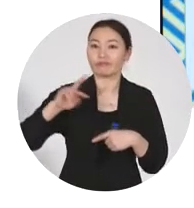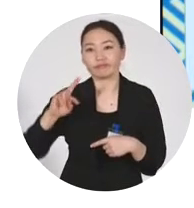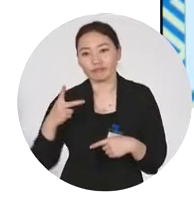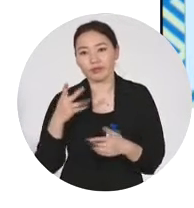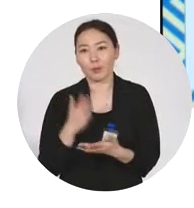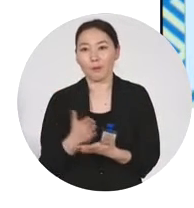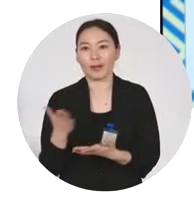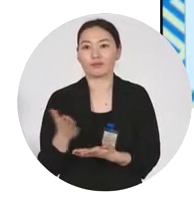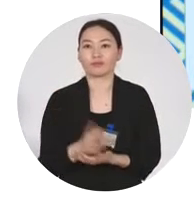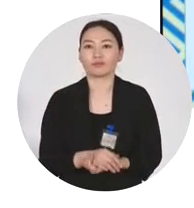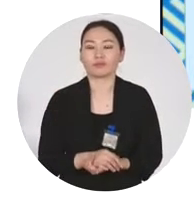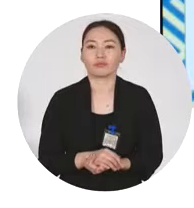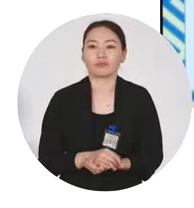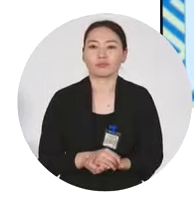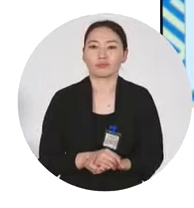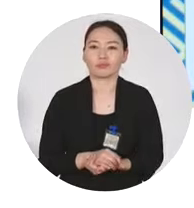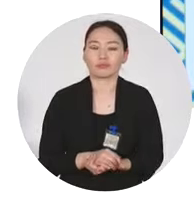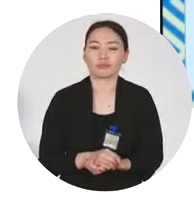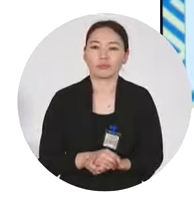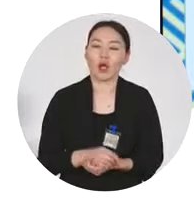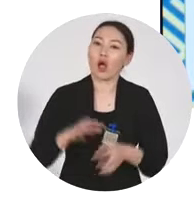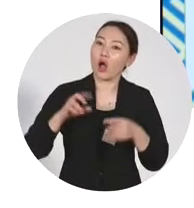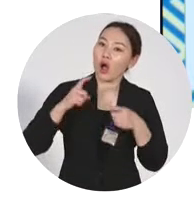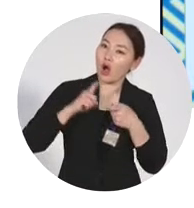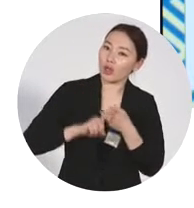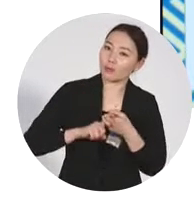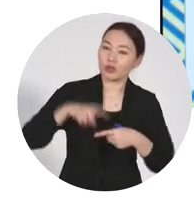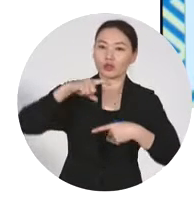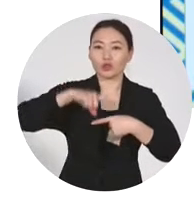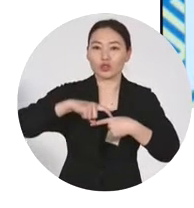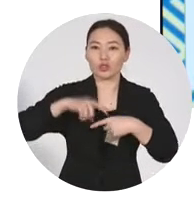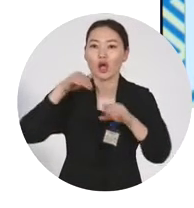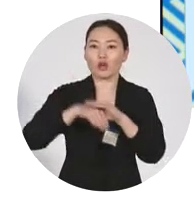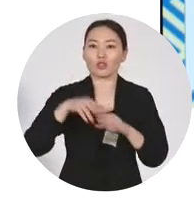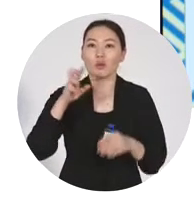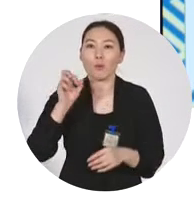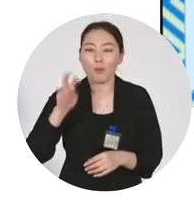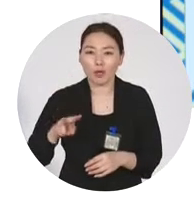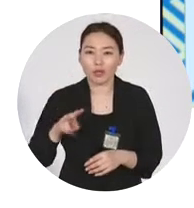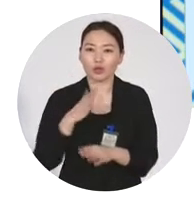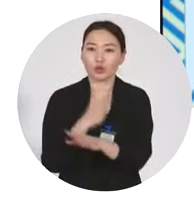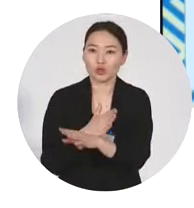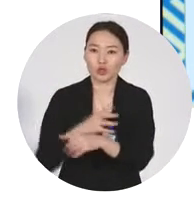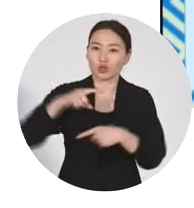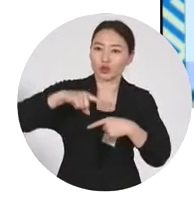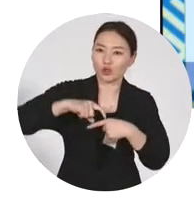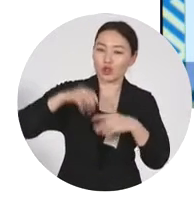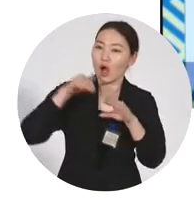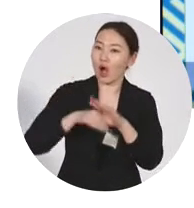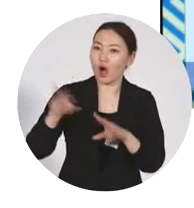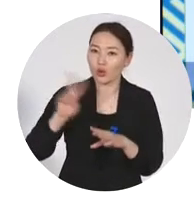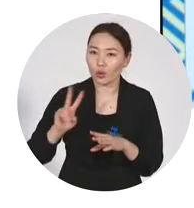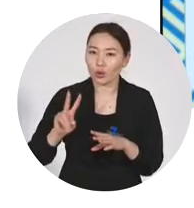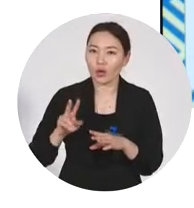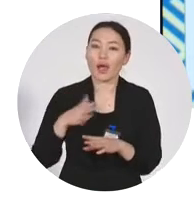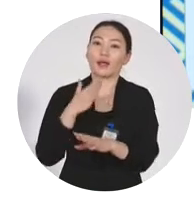бол төгсөх нөхцөл орохгүй, төгсөх нөхцөл орсон бол холбох нөхцөл орохгүй гэсэн үг юм а. За